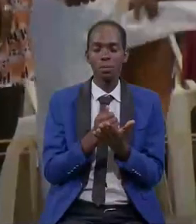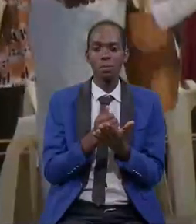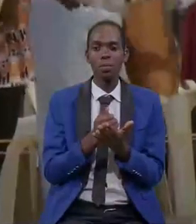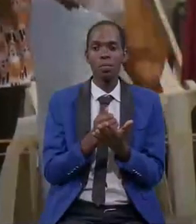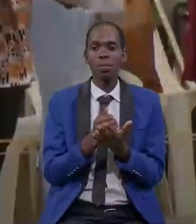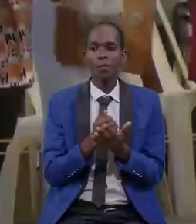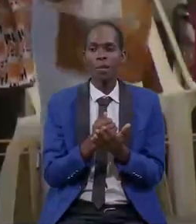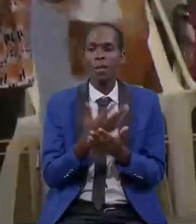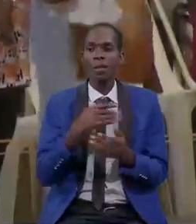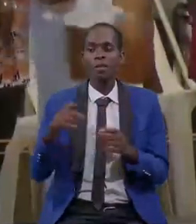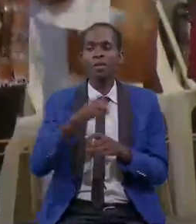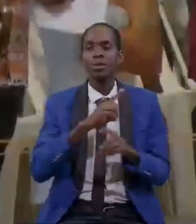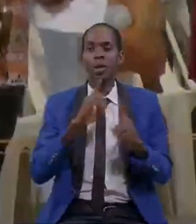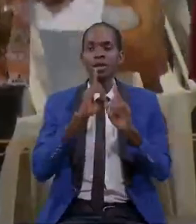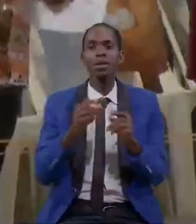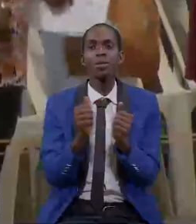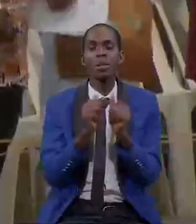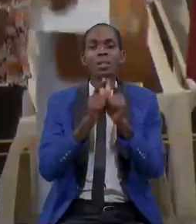Et que l'Église donne un bon amen.